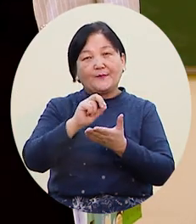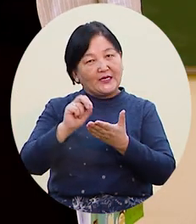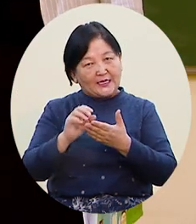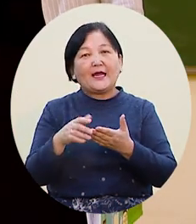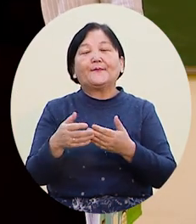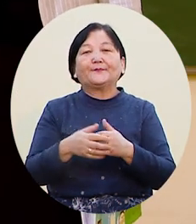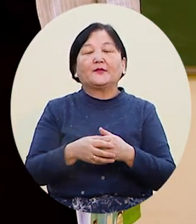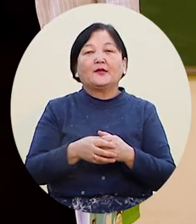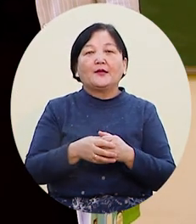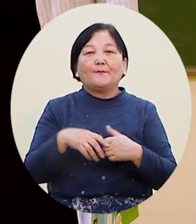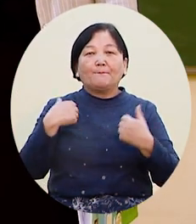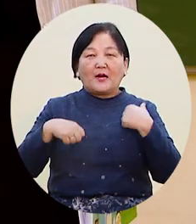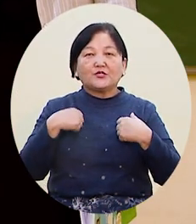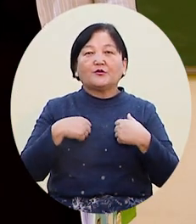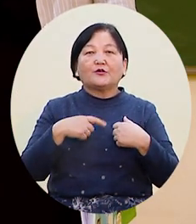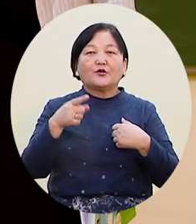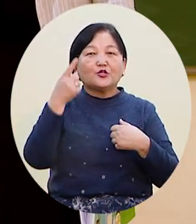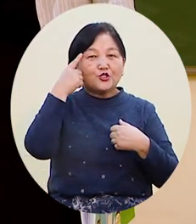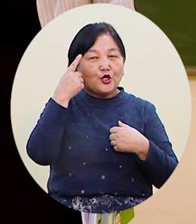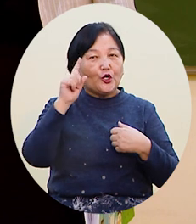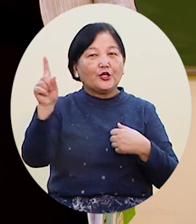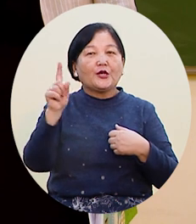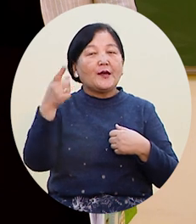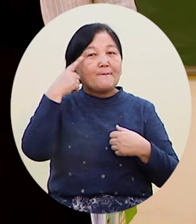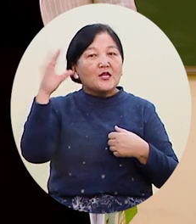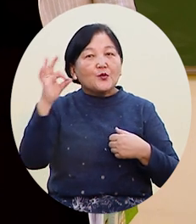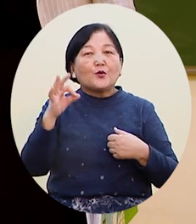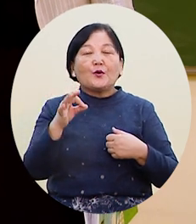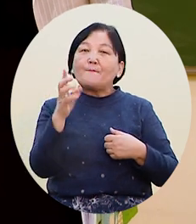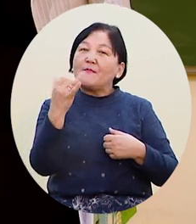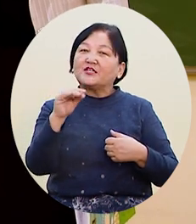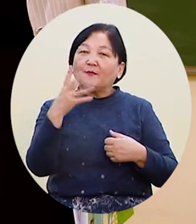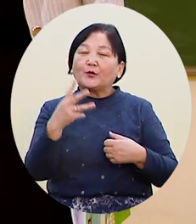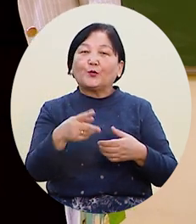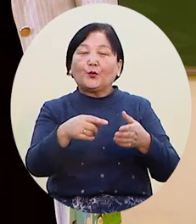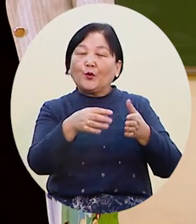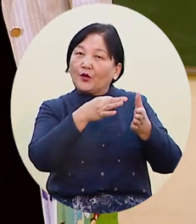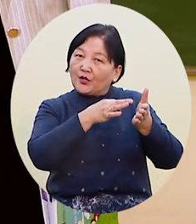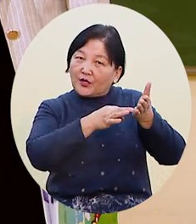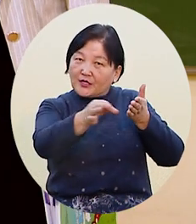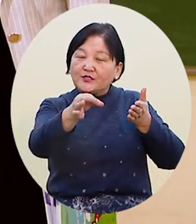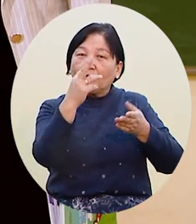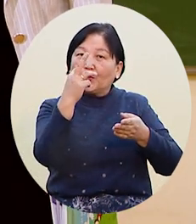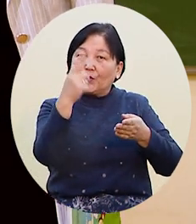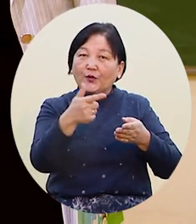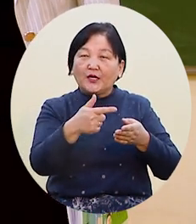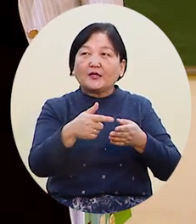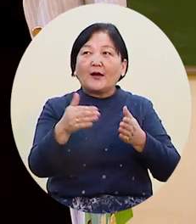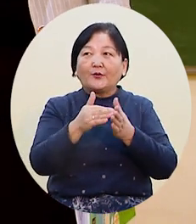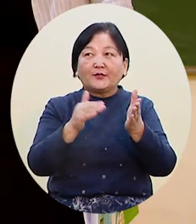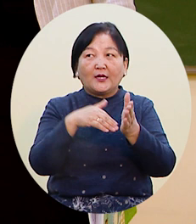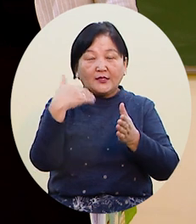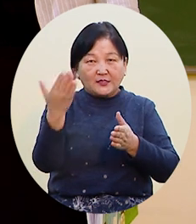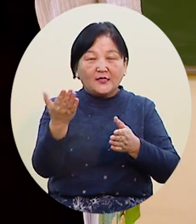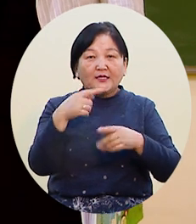одоо зохиол дээр гарч байгаа мэдхгүй байж болох талтай үгсийг түүж, утгыг мэдхгүй байж болох талтай үгсийг түүгээд